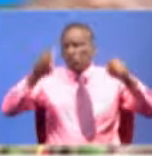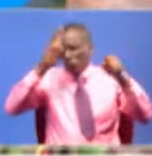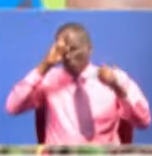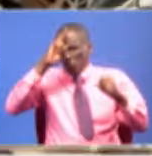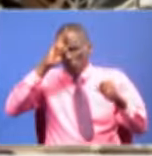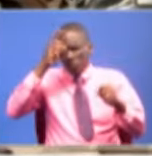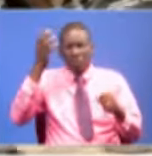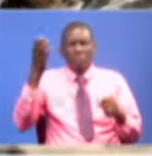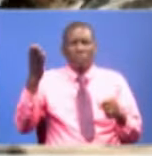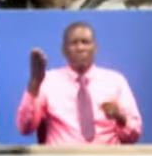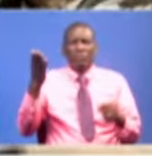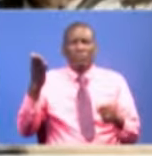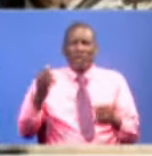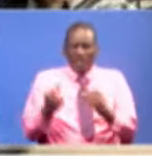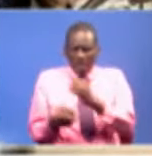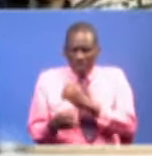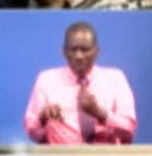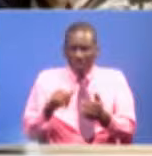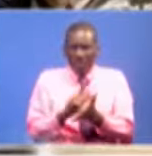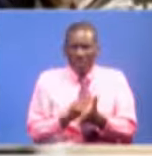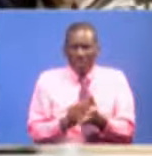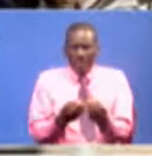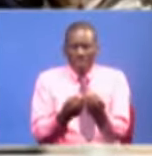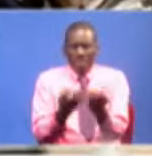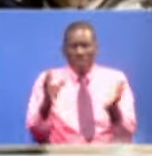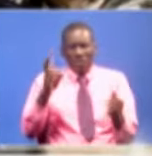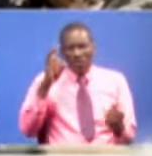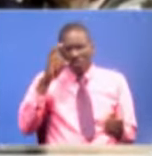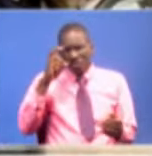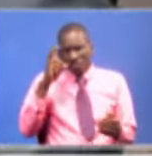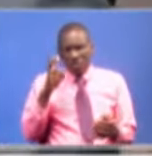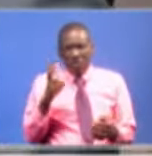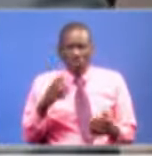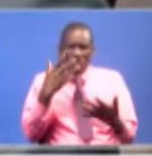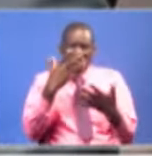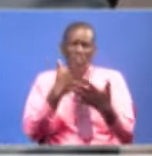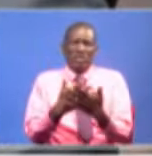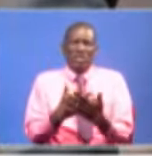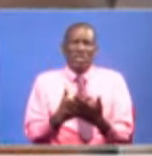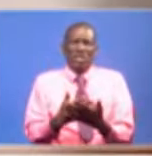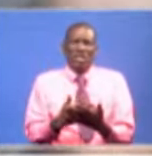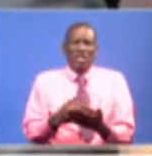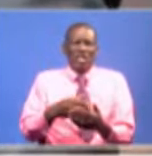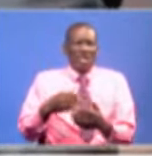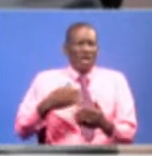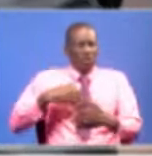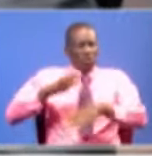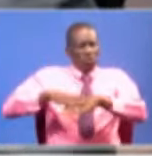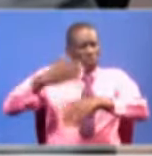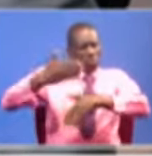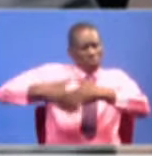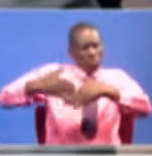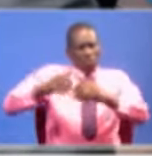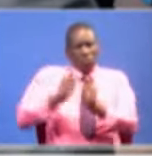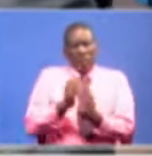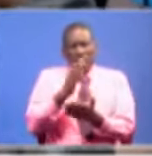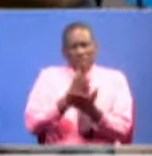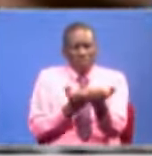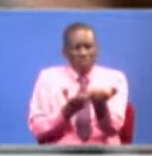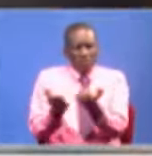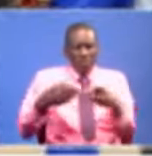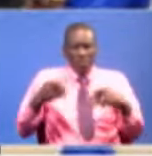Benjamin Mwathi alieleza kwamba wengi wa washukiwa hao walionaswa wana uhusiano na wafanyabiashara fulani wa